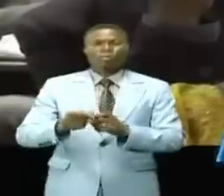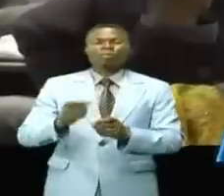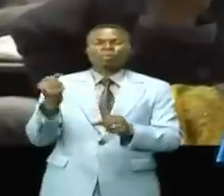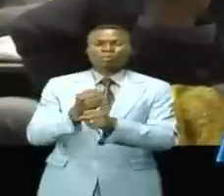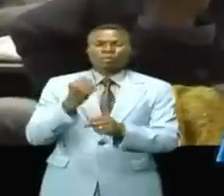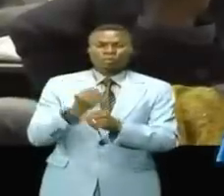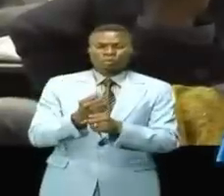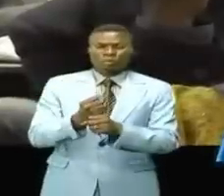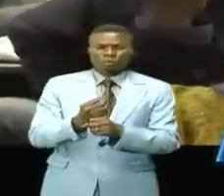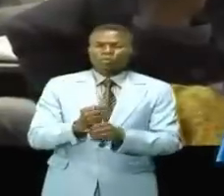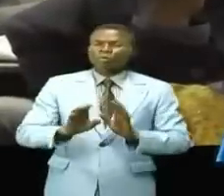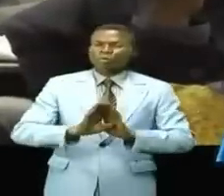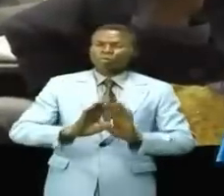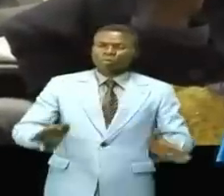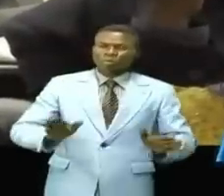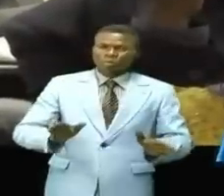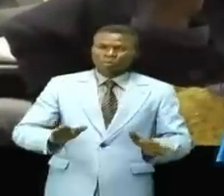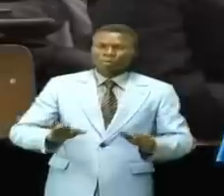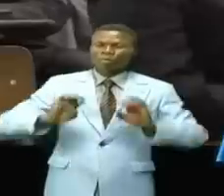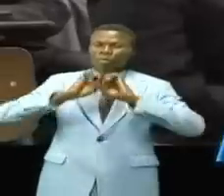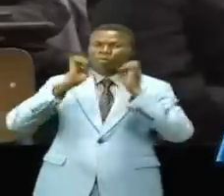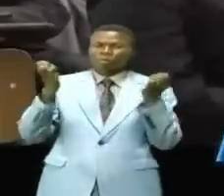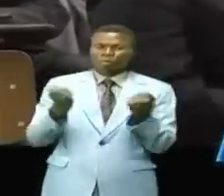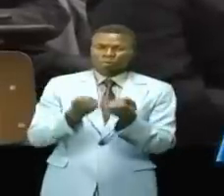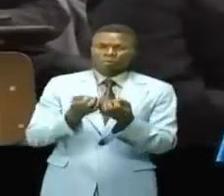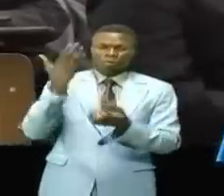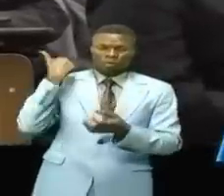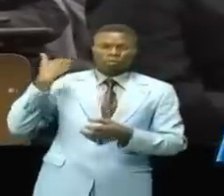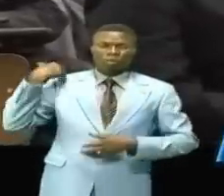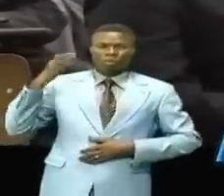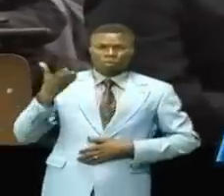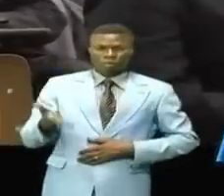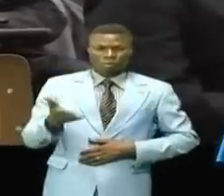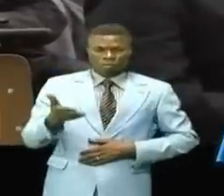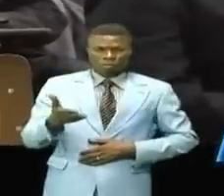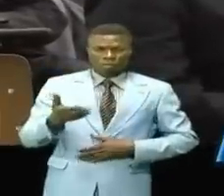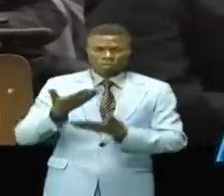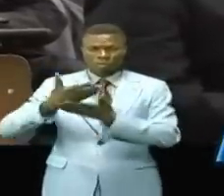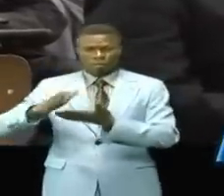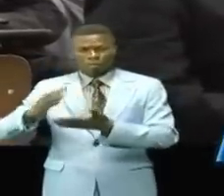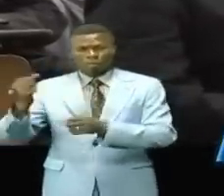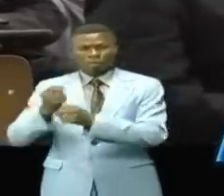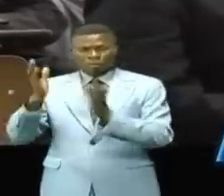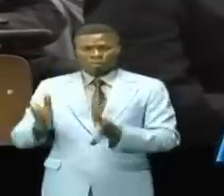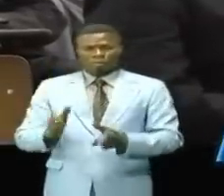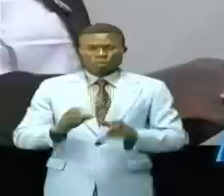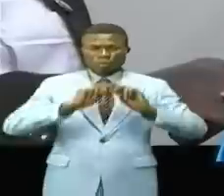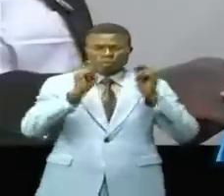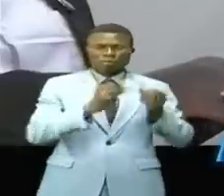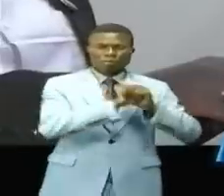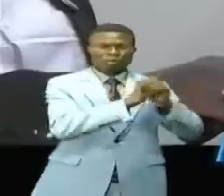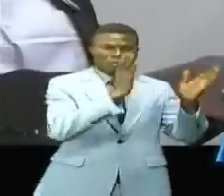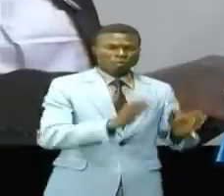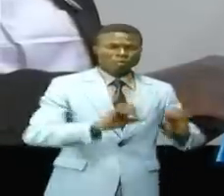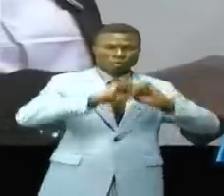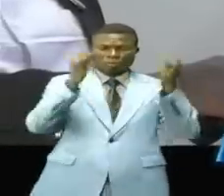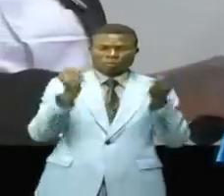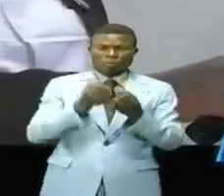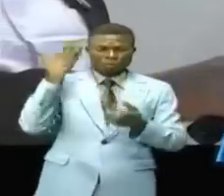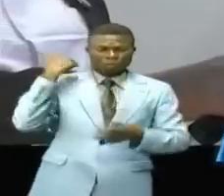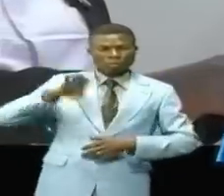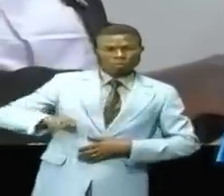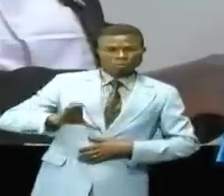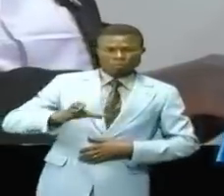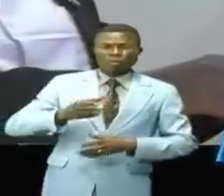les indicateurs de performance de cet établissement public. La partie employeur et les banques syndicales de la Régie des USA